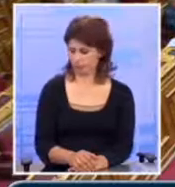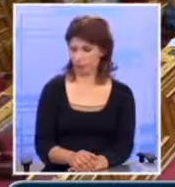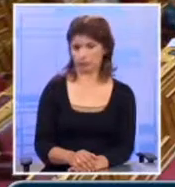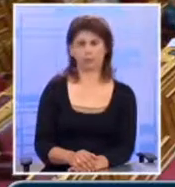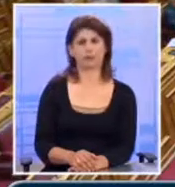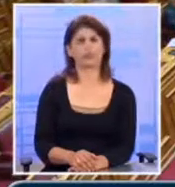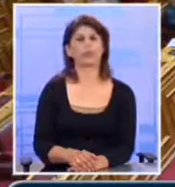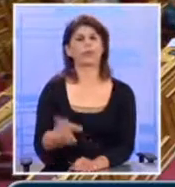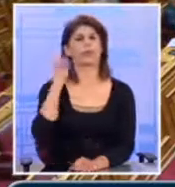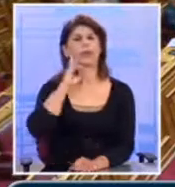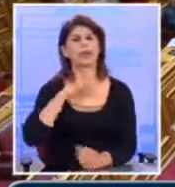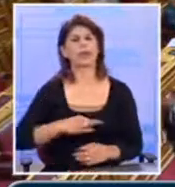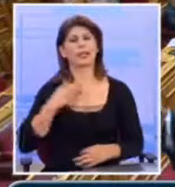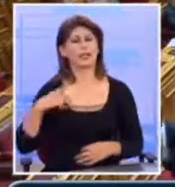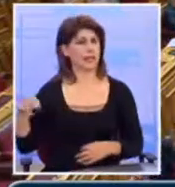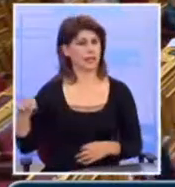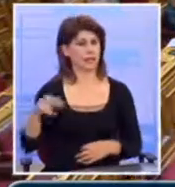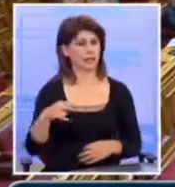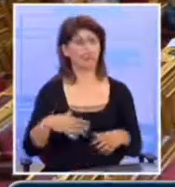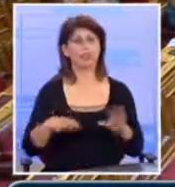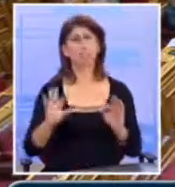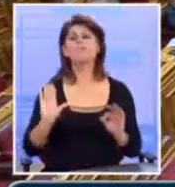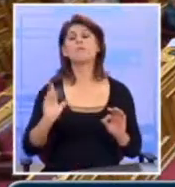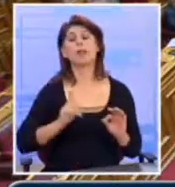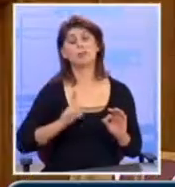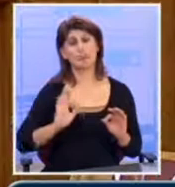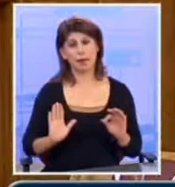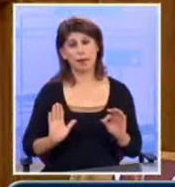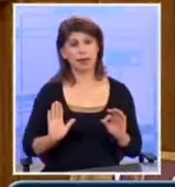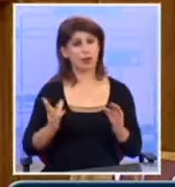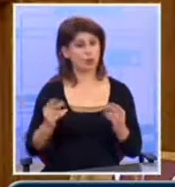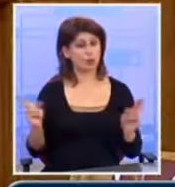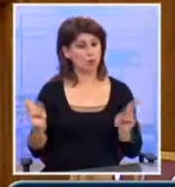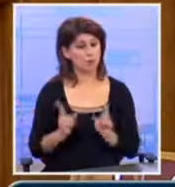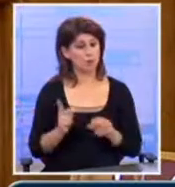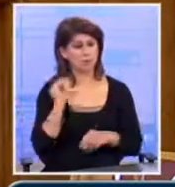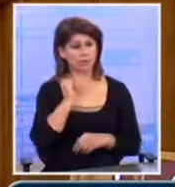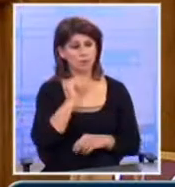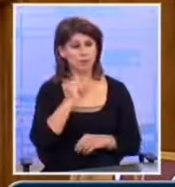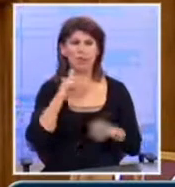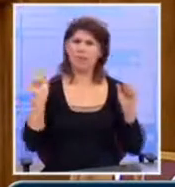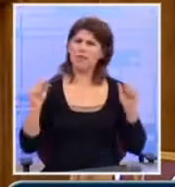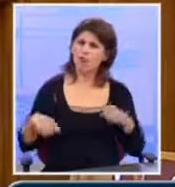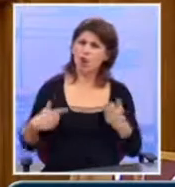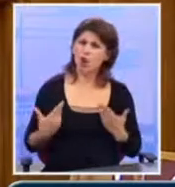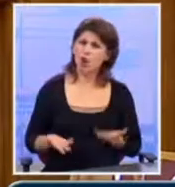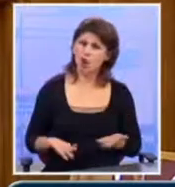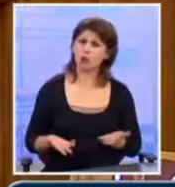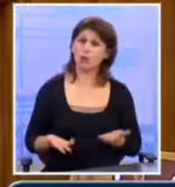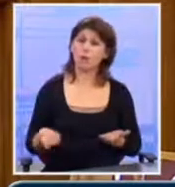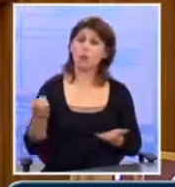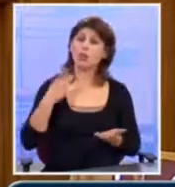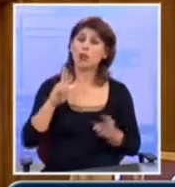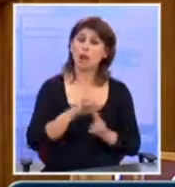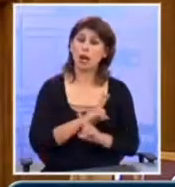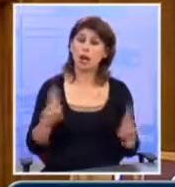Κυρίες και κύριοι συνάδελφοι, καταρχάς δεν περίμενα ότι τόσο σύντομα θα επιβεβαιωνόντουσαν με τον πιο